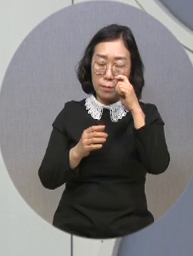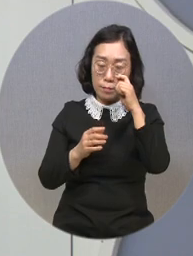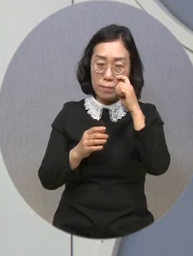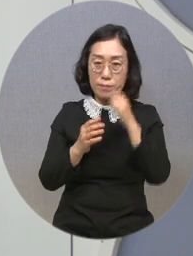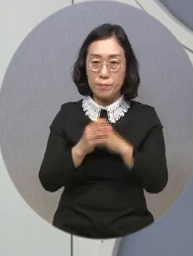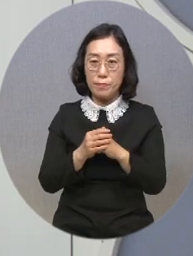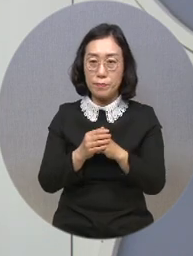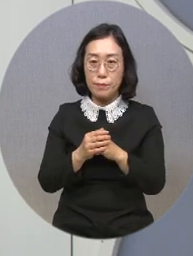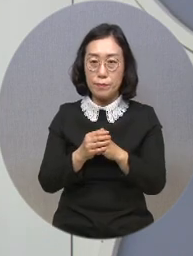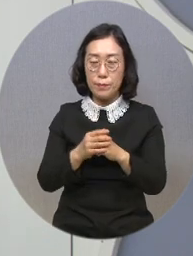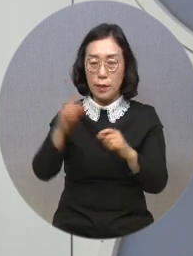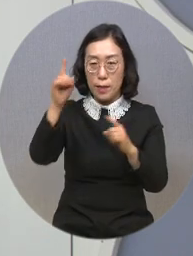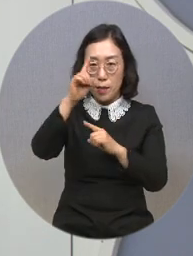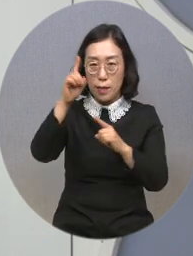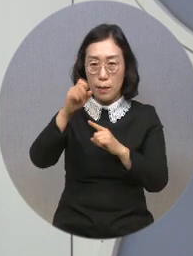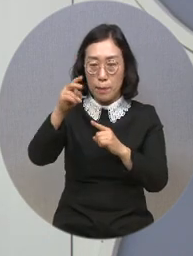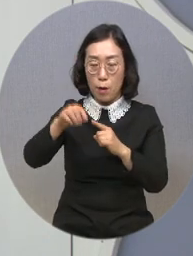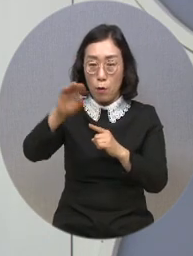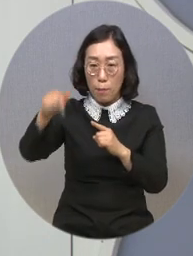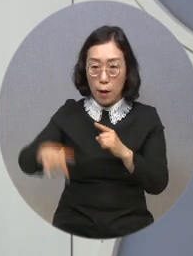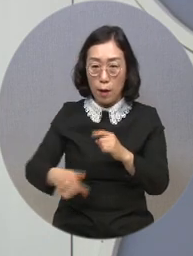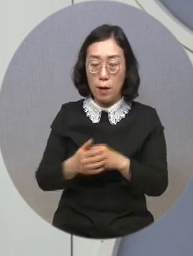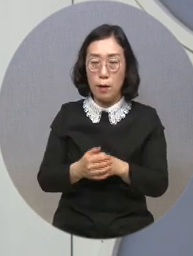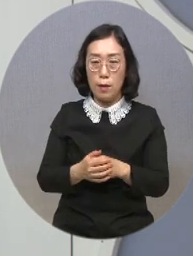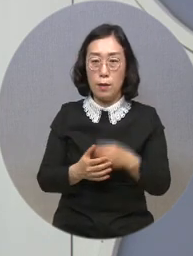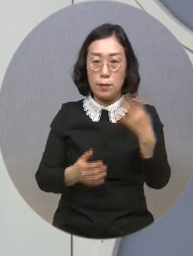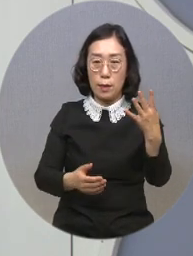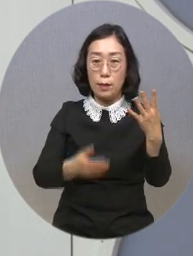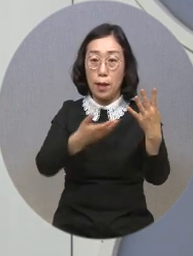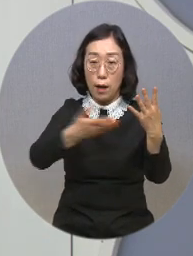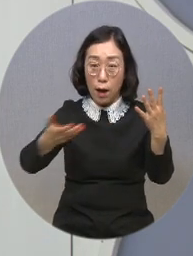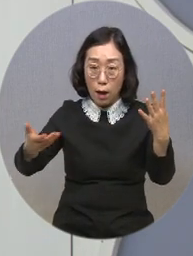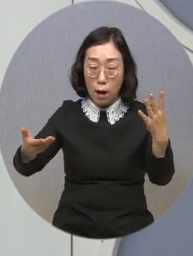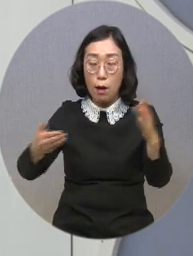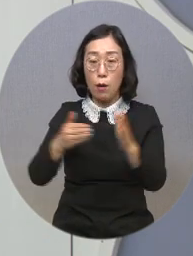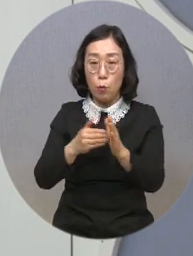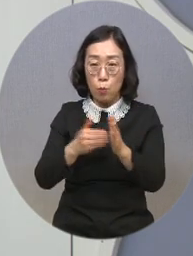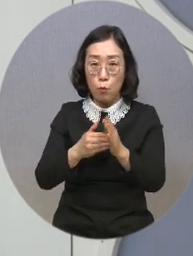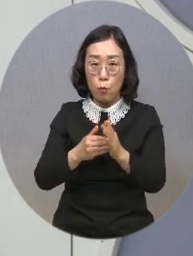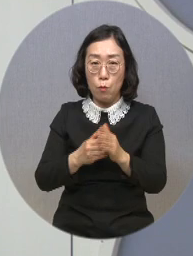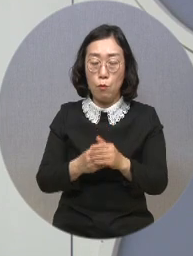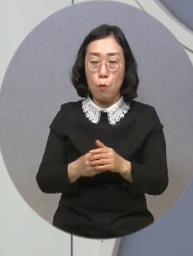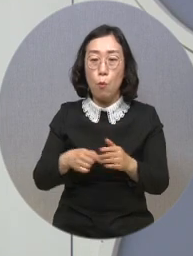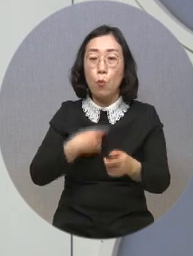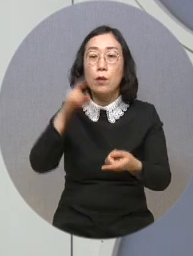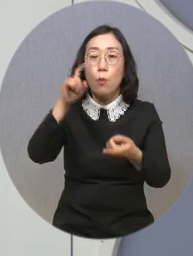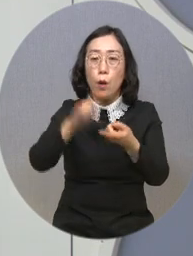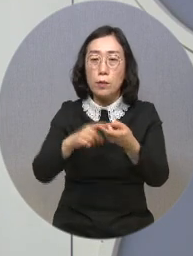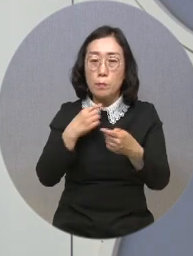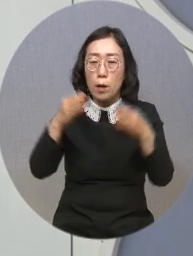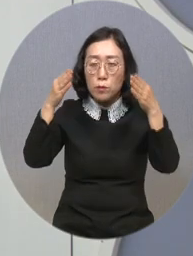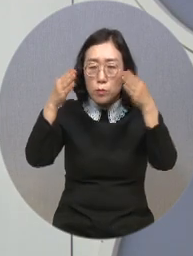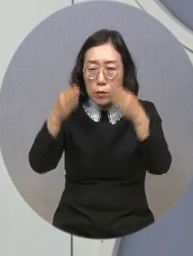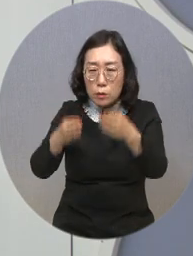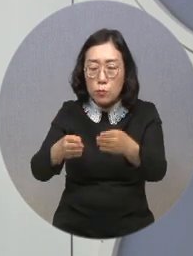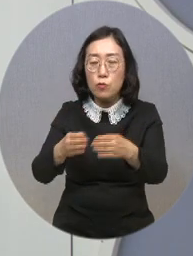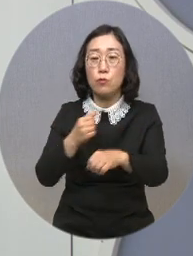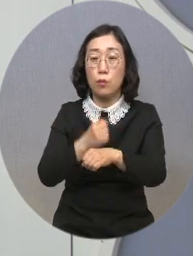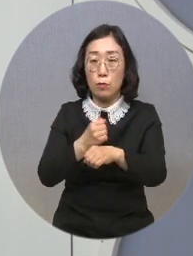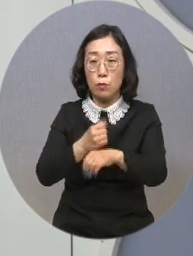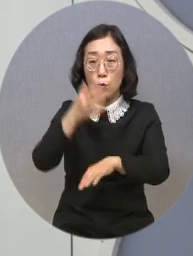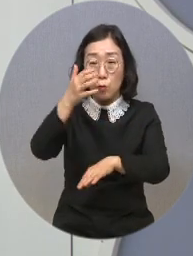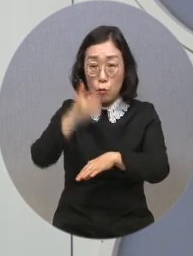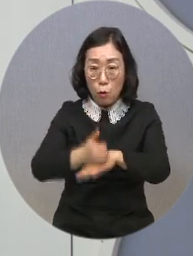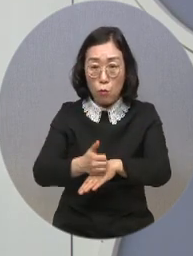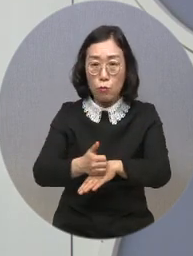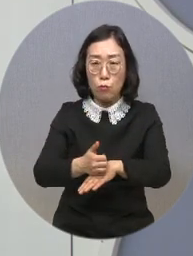이명박 대통령은 3대, 4대강인가 뭐 한다고 하고 뭐 이런 식으로 대통령 관심사만 하는 거예요. 이게 정치가. 그리고 이런 문제들을